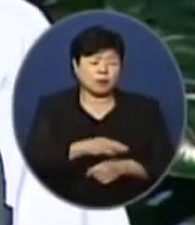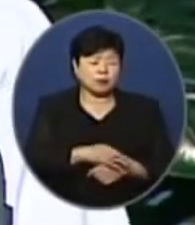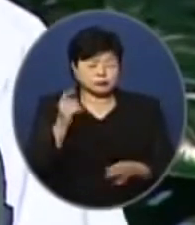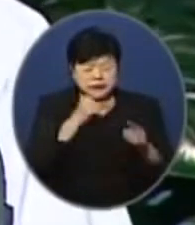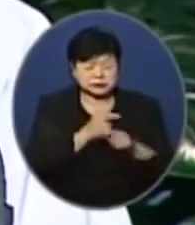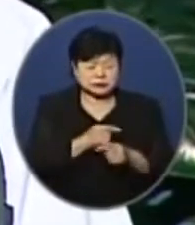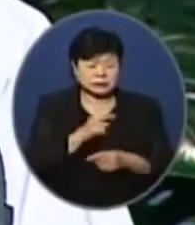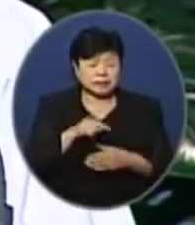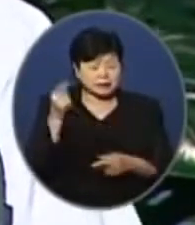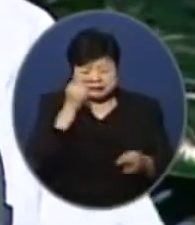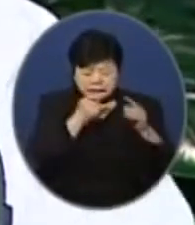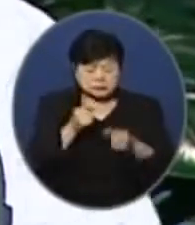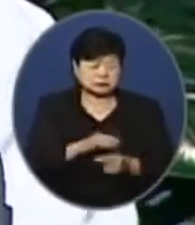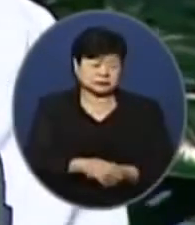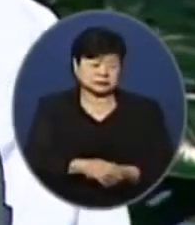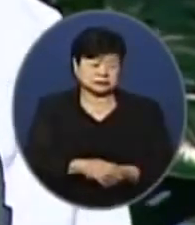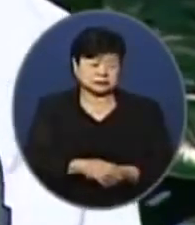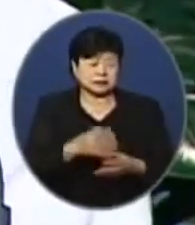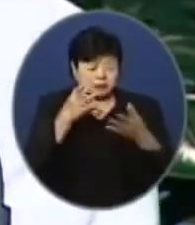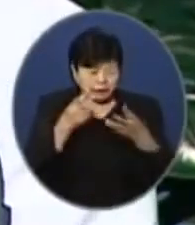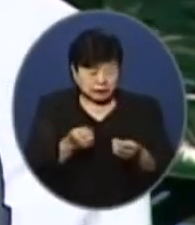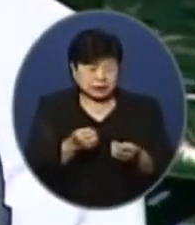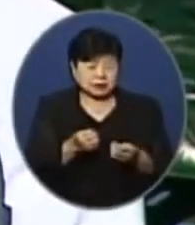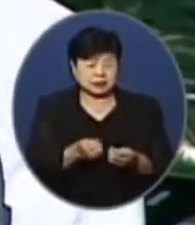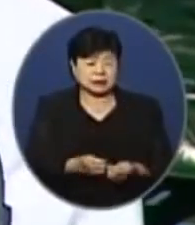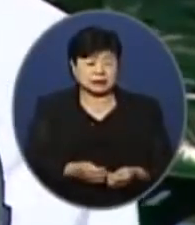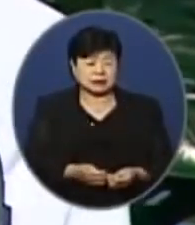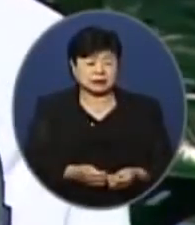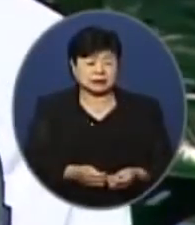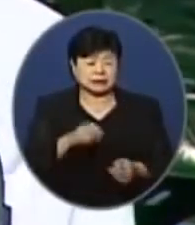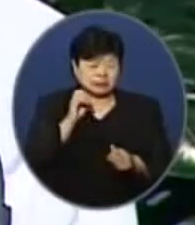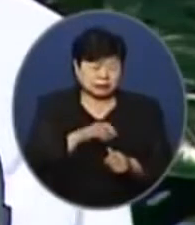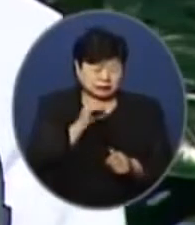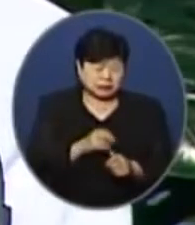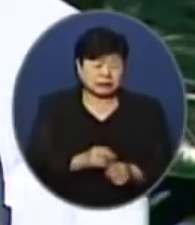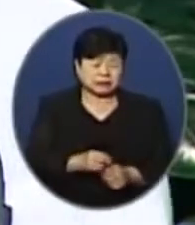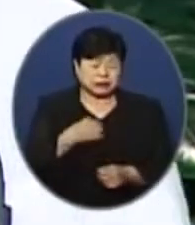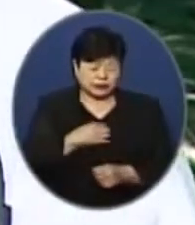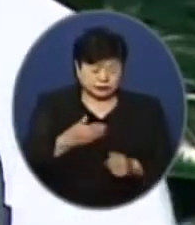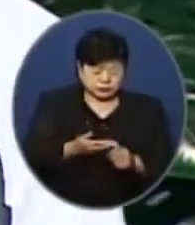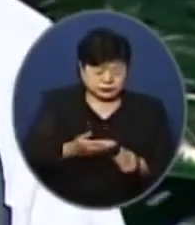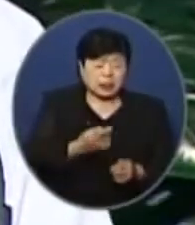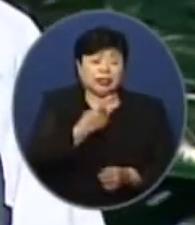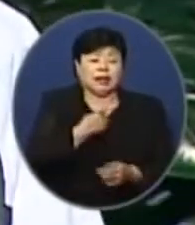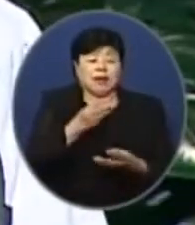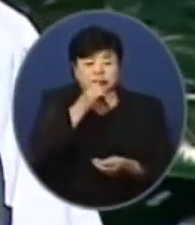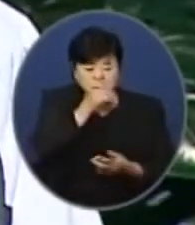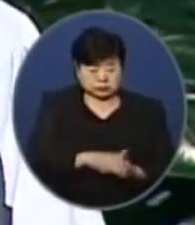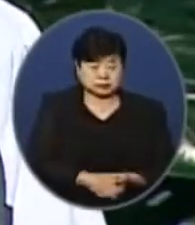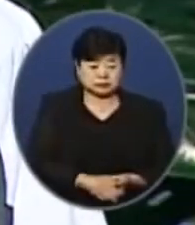상처가 많았습니다. 끝없이 쫓아다니면서 모함하고 헐뜯고 괴롭힌 그러한 사람들이